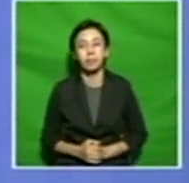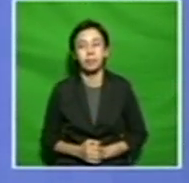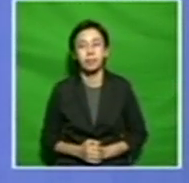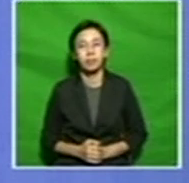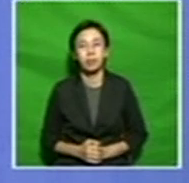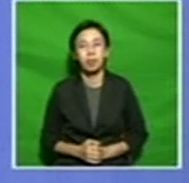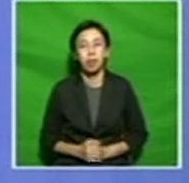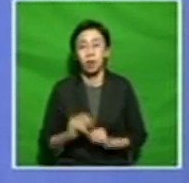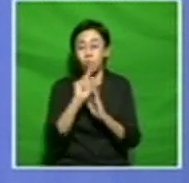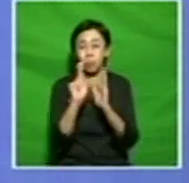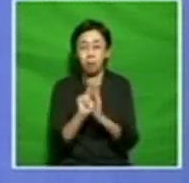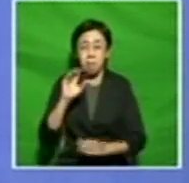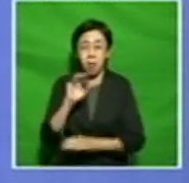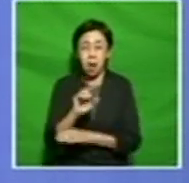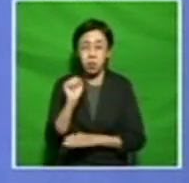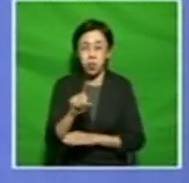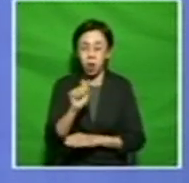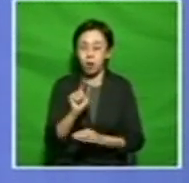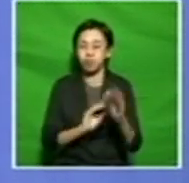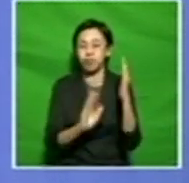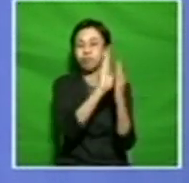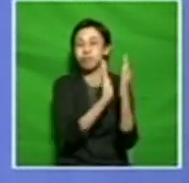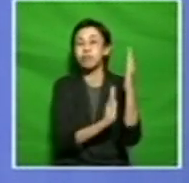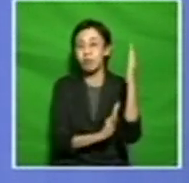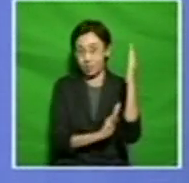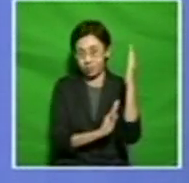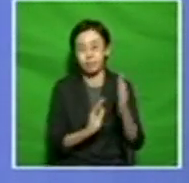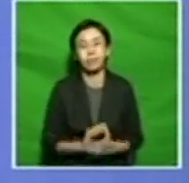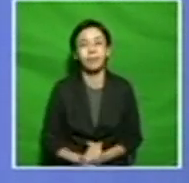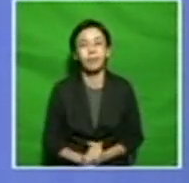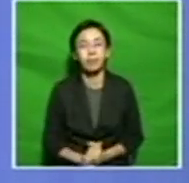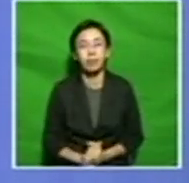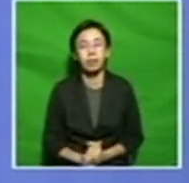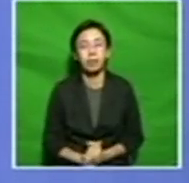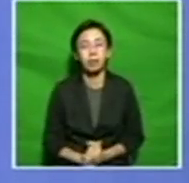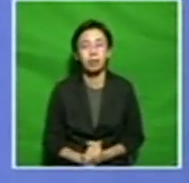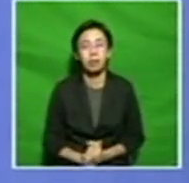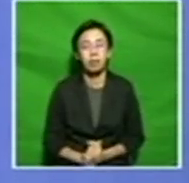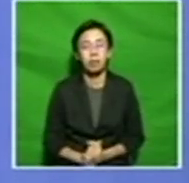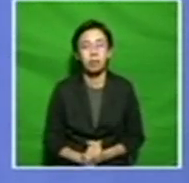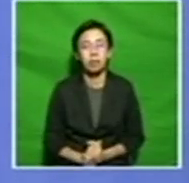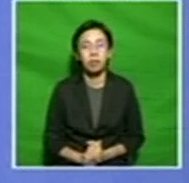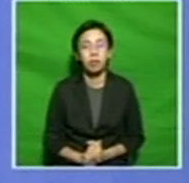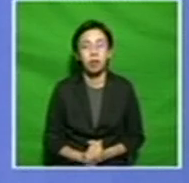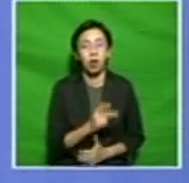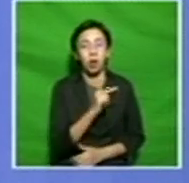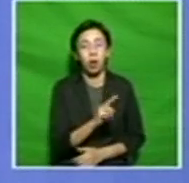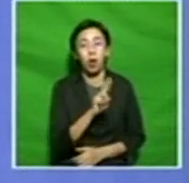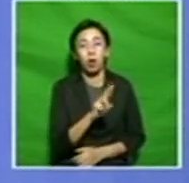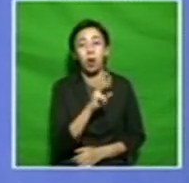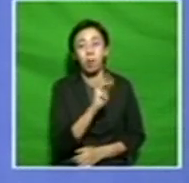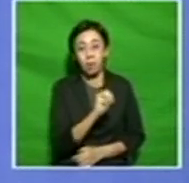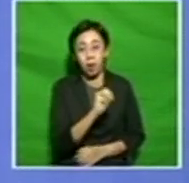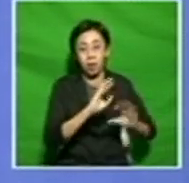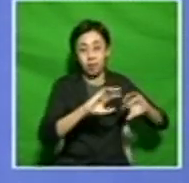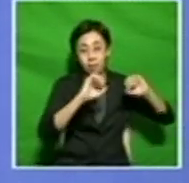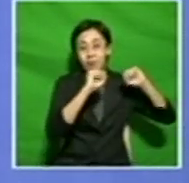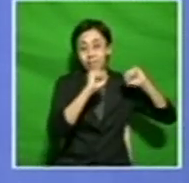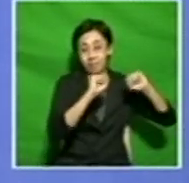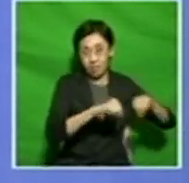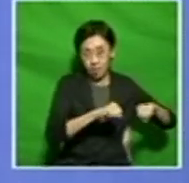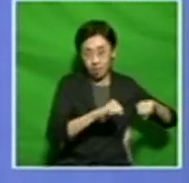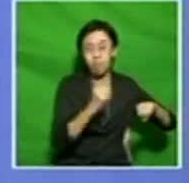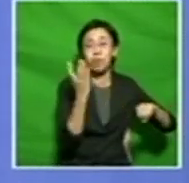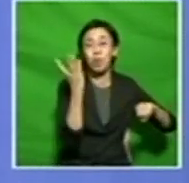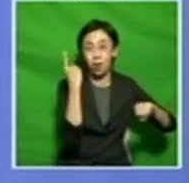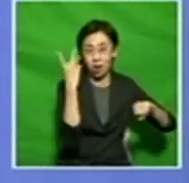ทั่วราชอาณาจักรเรื่องนี้สืบเนื่องมาจากมติคณะรัฐมนตรีเมื่อว